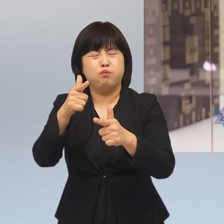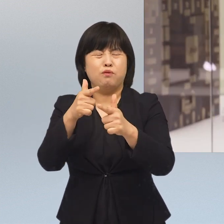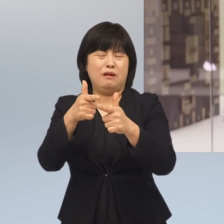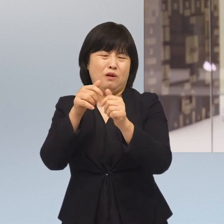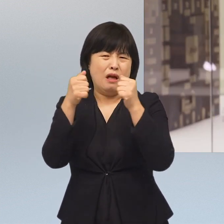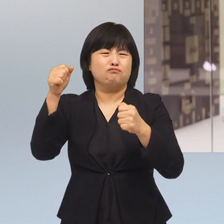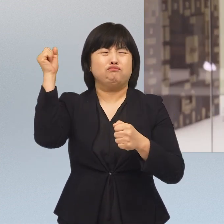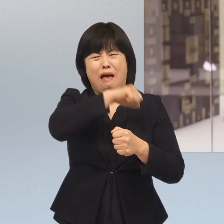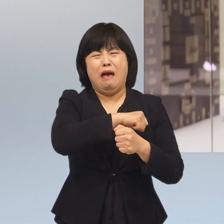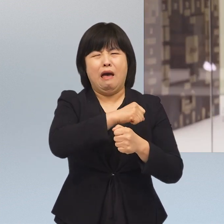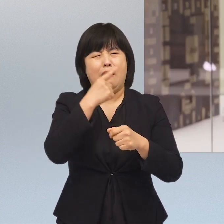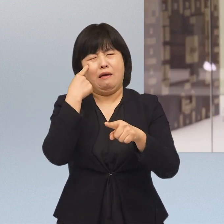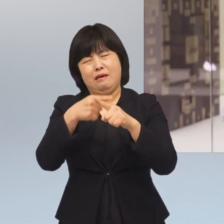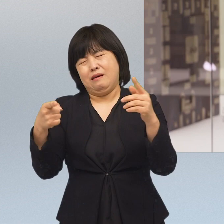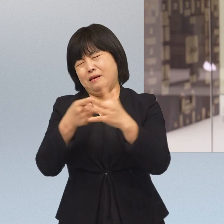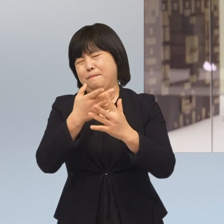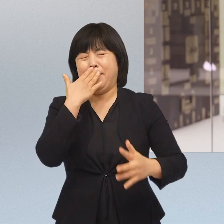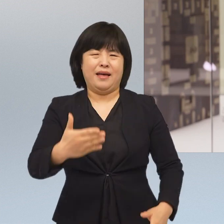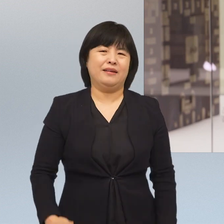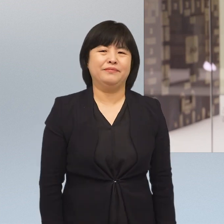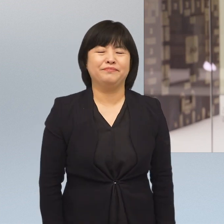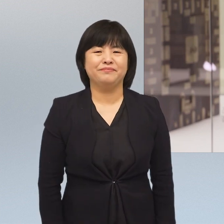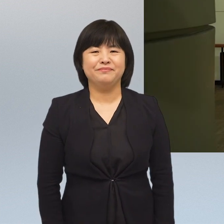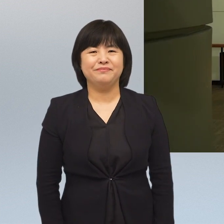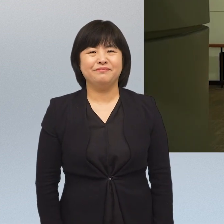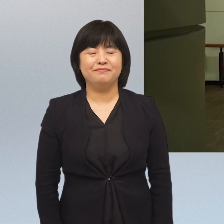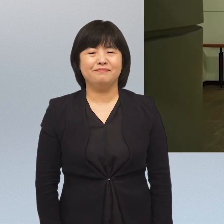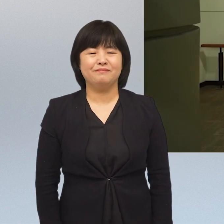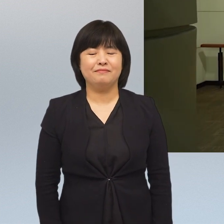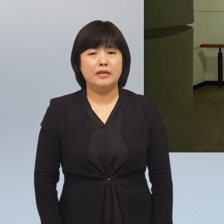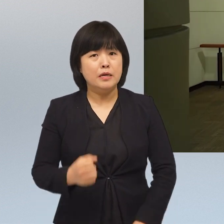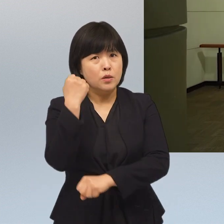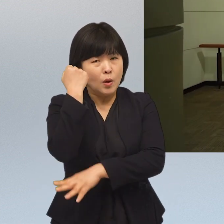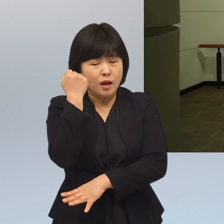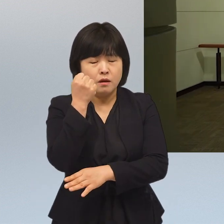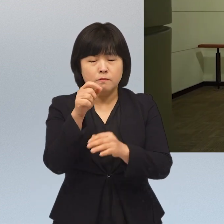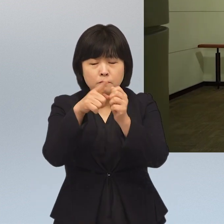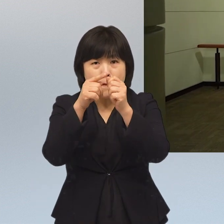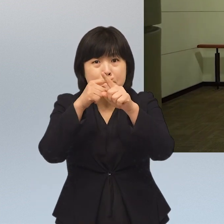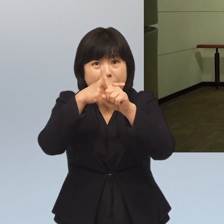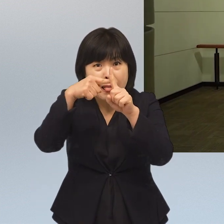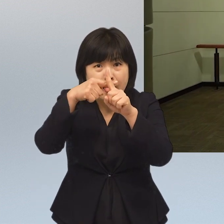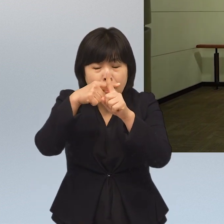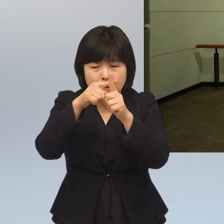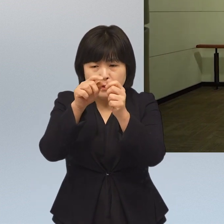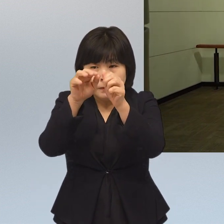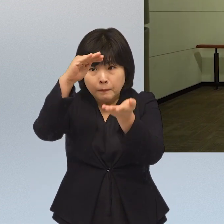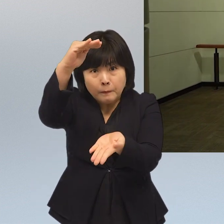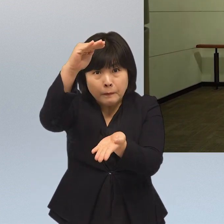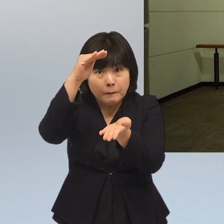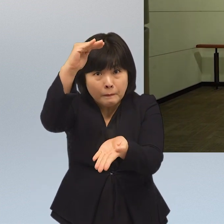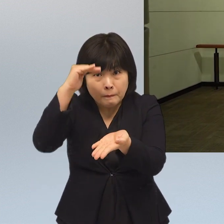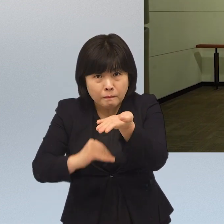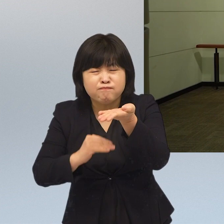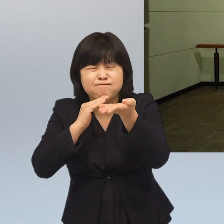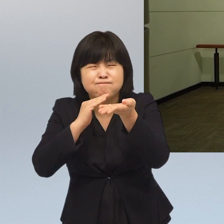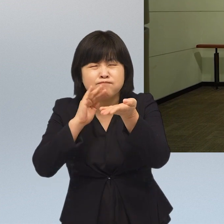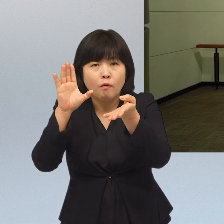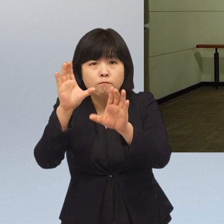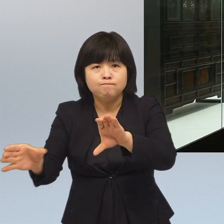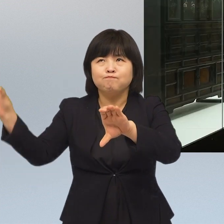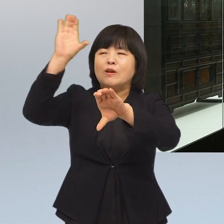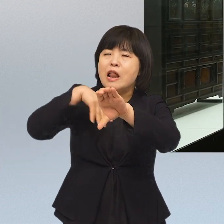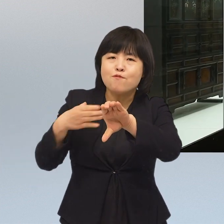木가구구나라고 어떤 추정할 수 있는 하나의 근거 자료가 됩니다. 기존의 반다지나 농 위에 올려놓았던 이불은 장